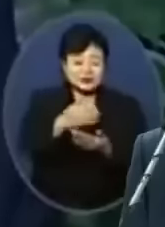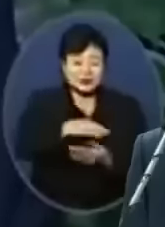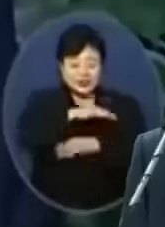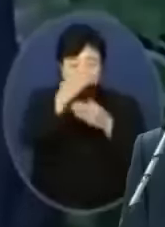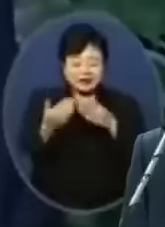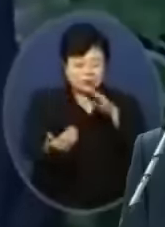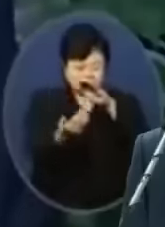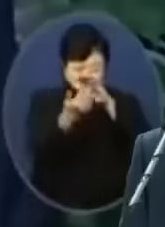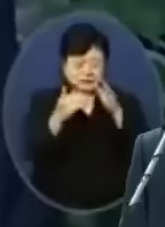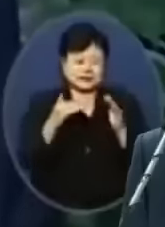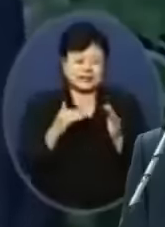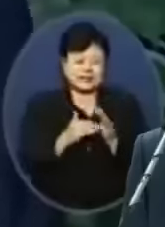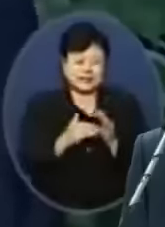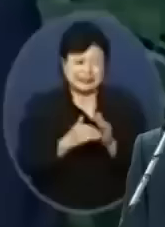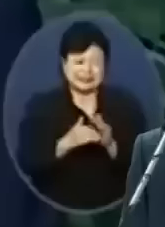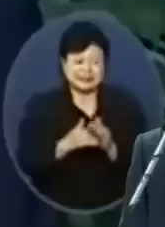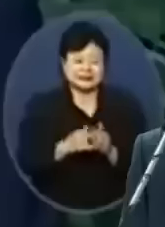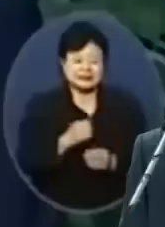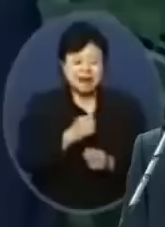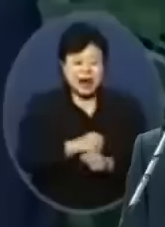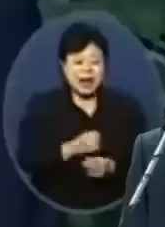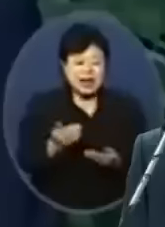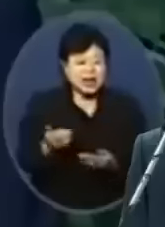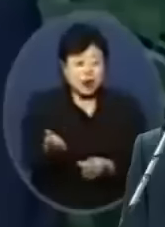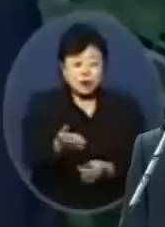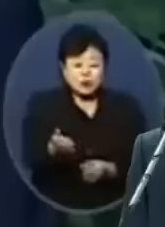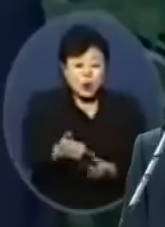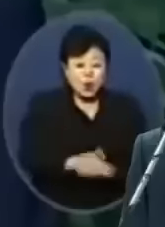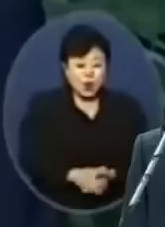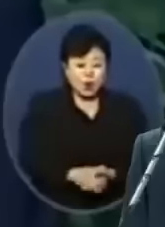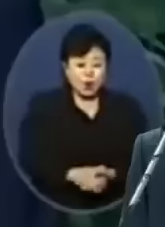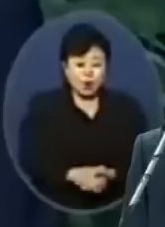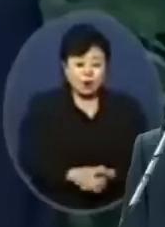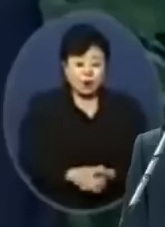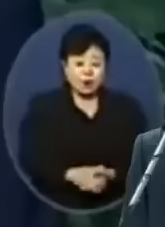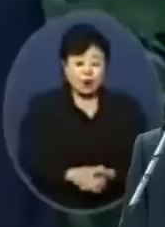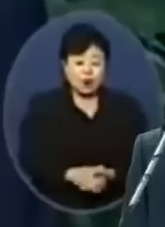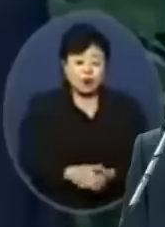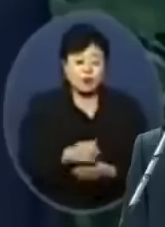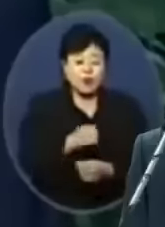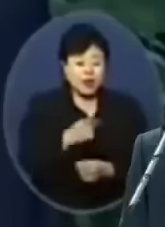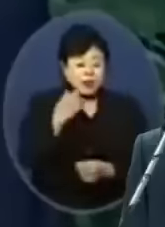했다 너는 할 것이 없다 그럼 뭘 할까요?